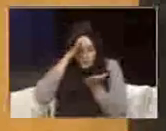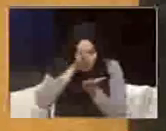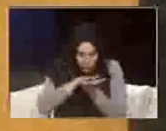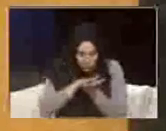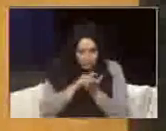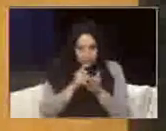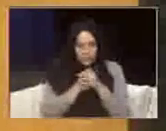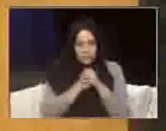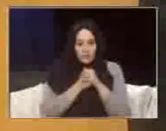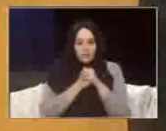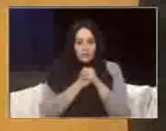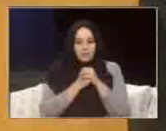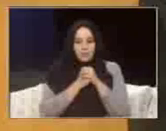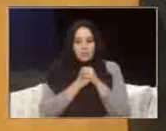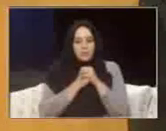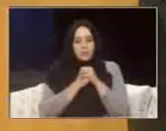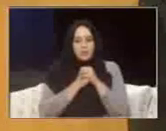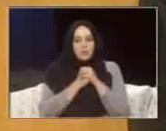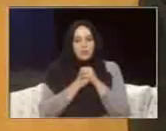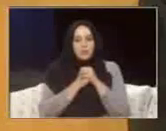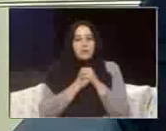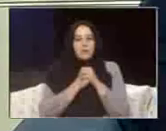سبوا القدوس رب الملائكة والروح.